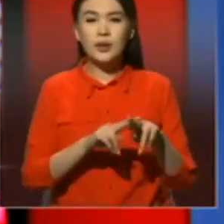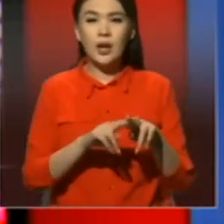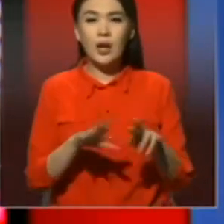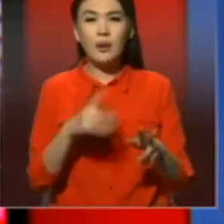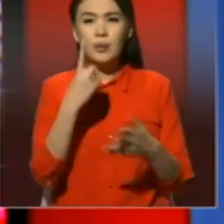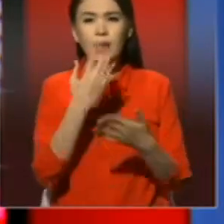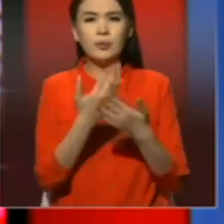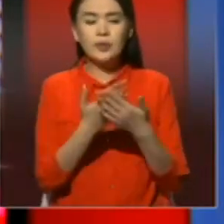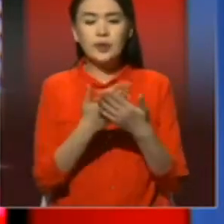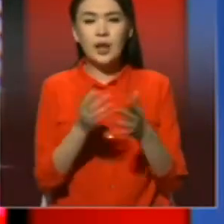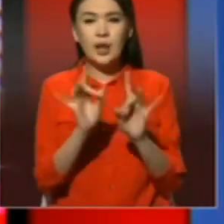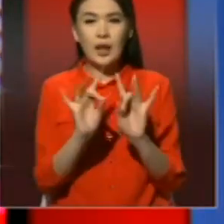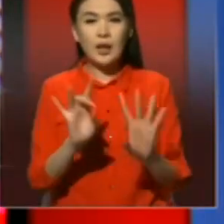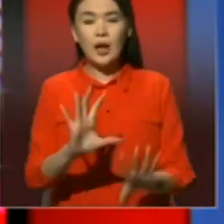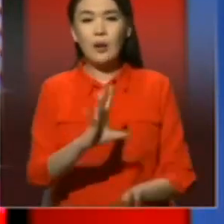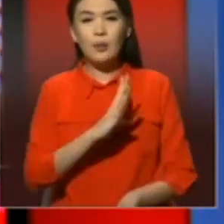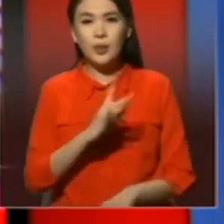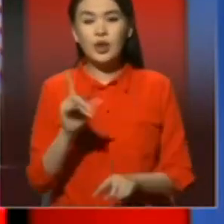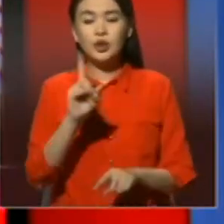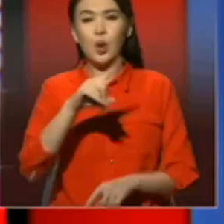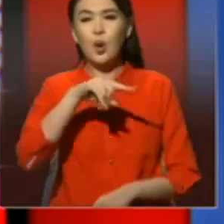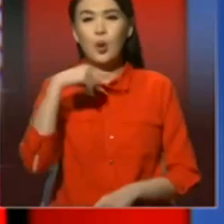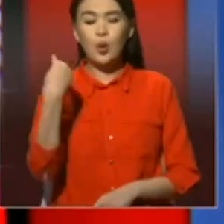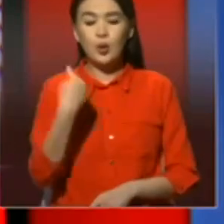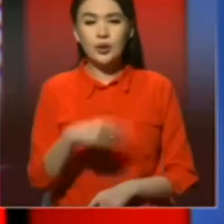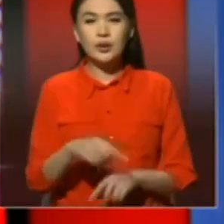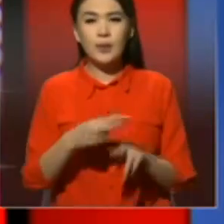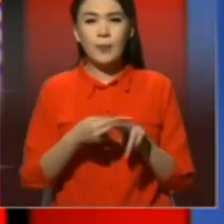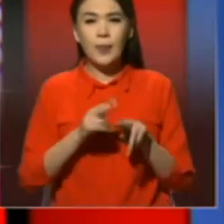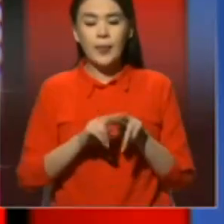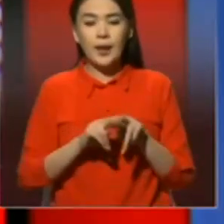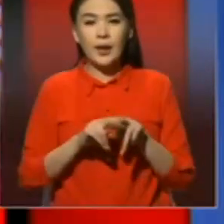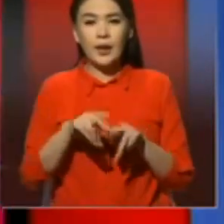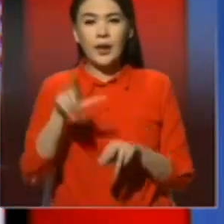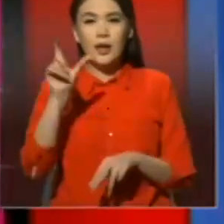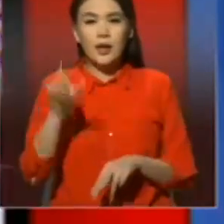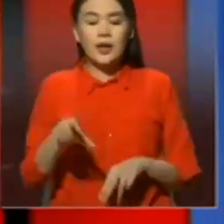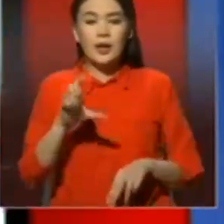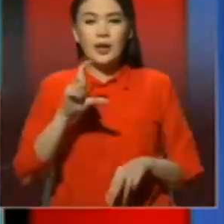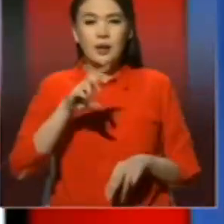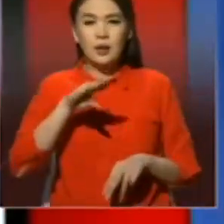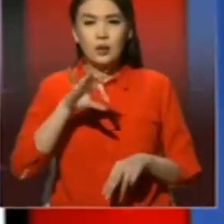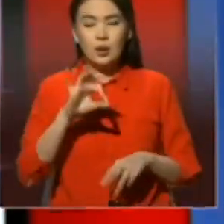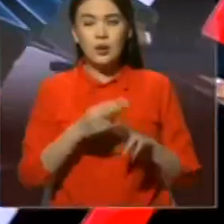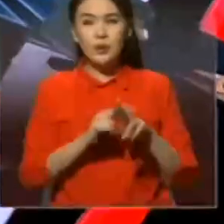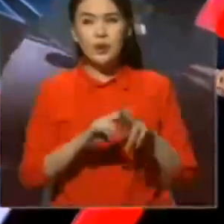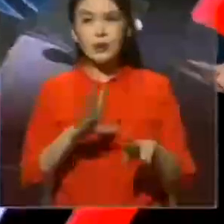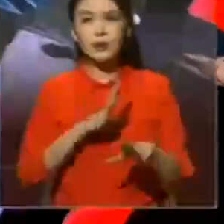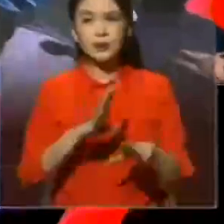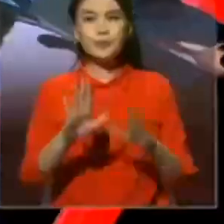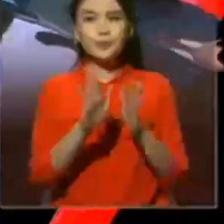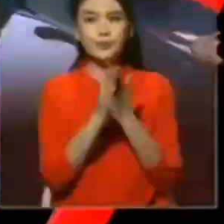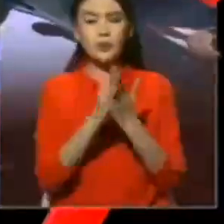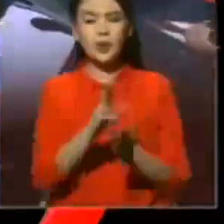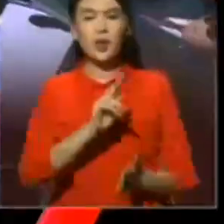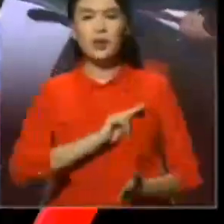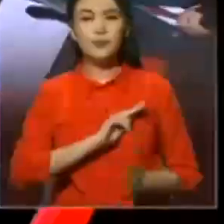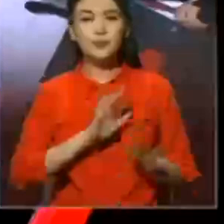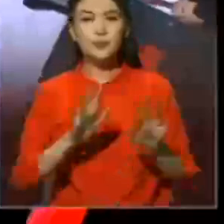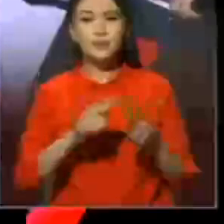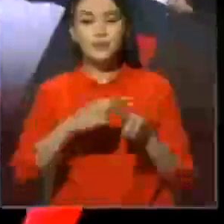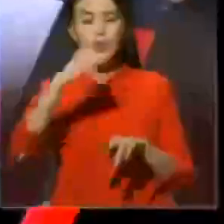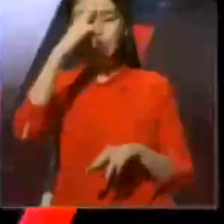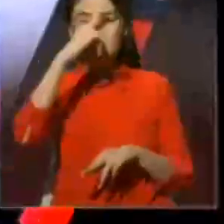айтылды, сол жерде бір орыс этносының өкілі өзі мынау кітапханада жұмыс істейді екен. Қазақстан